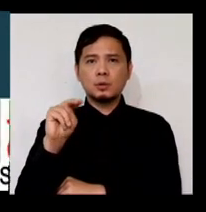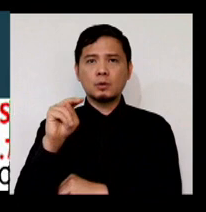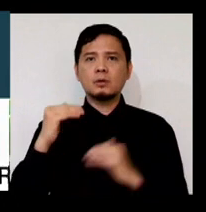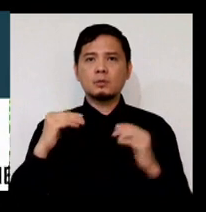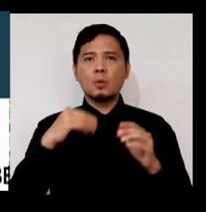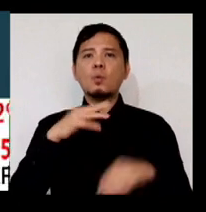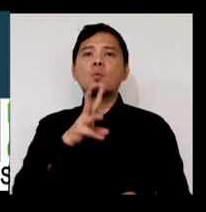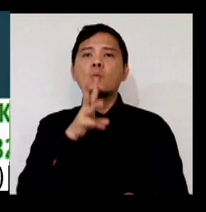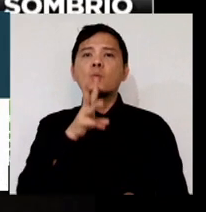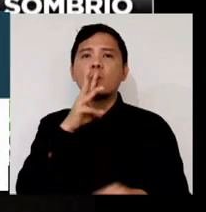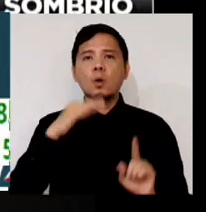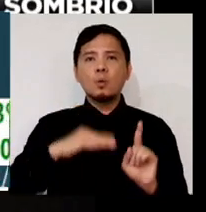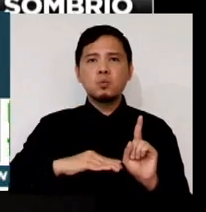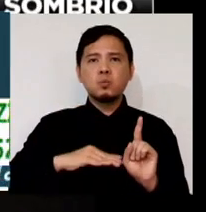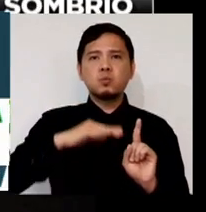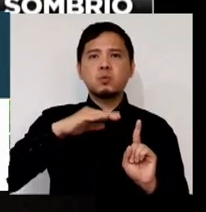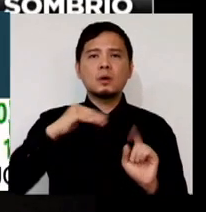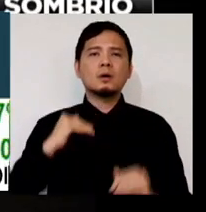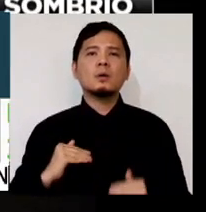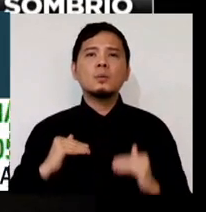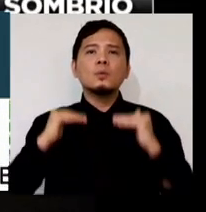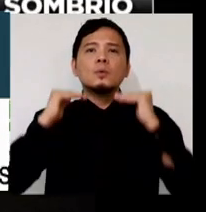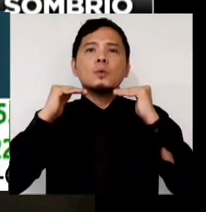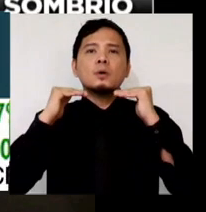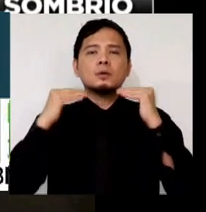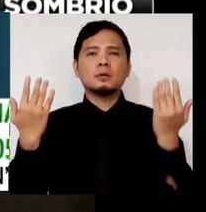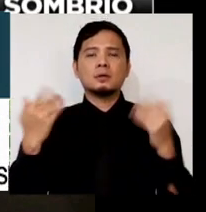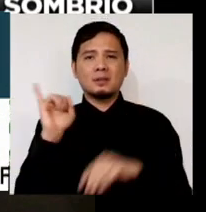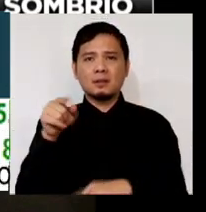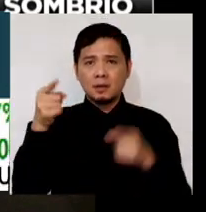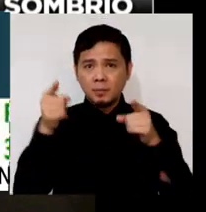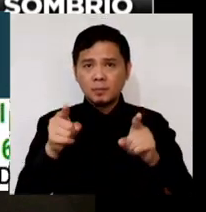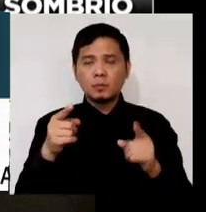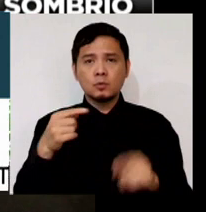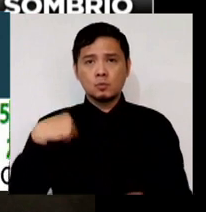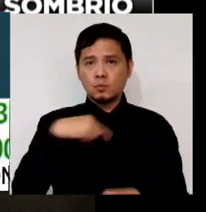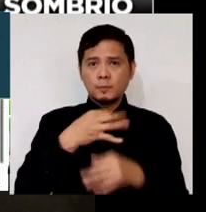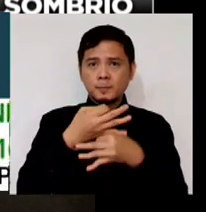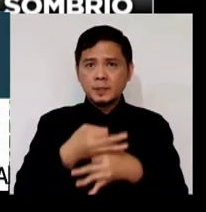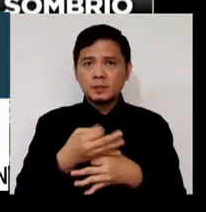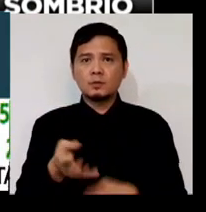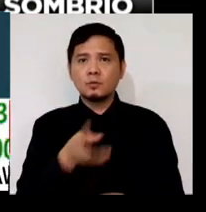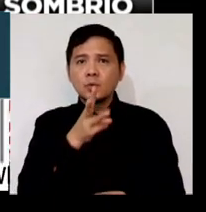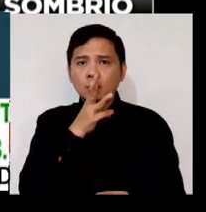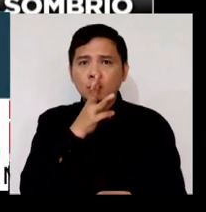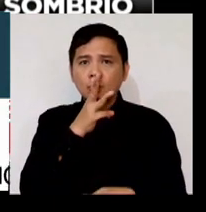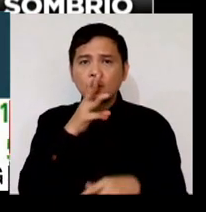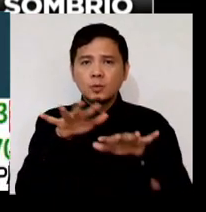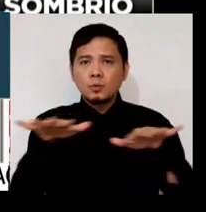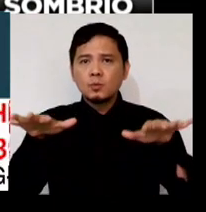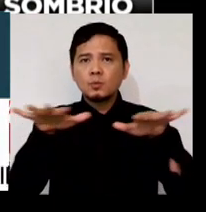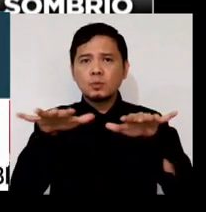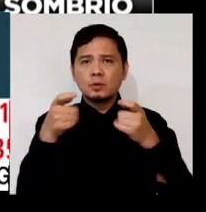inayos na namin kasi pag lagasa ng tubig, yung ibang mga kahoy na